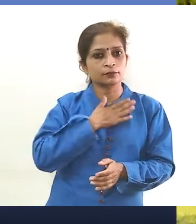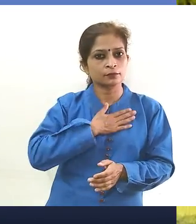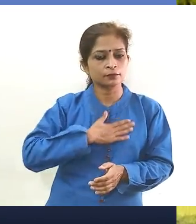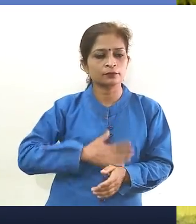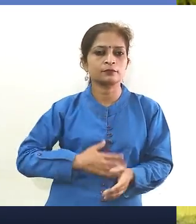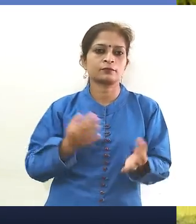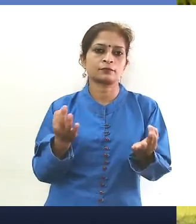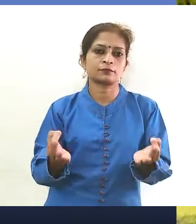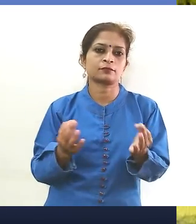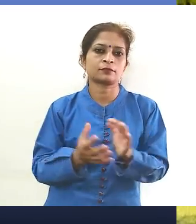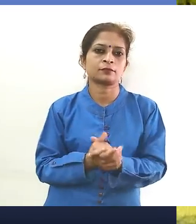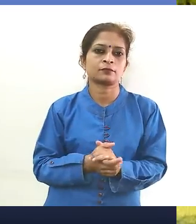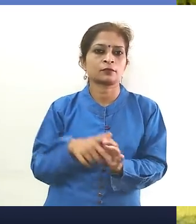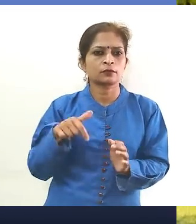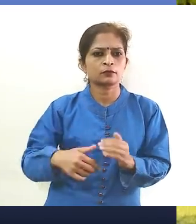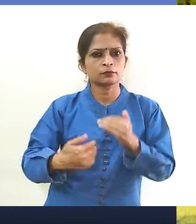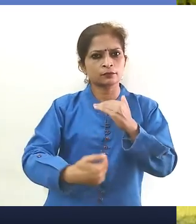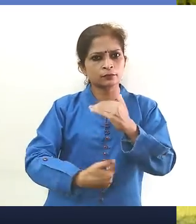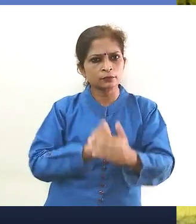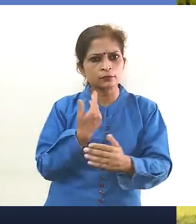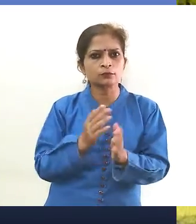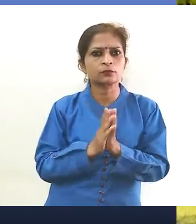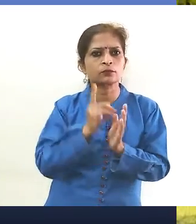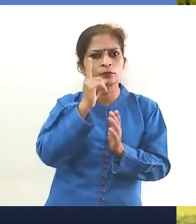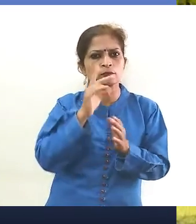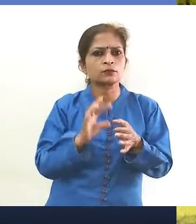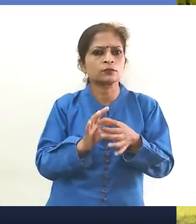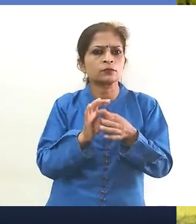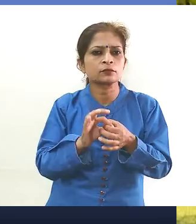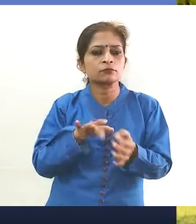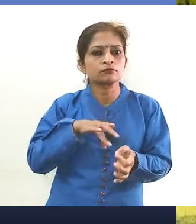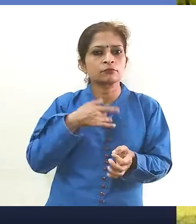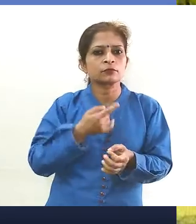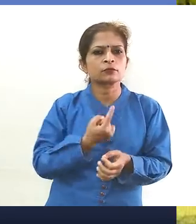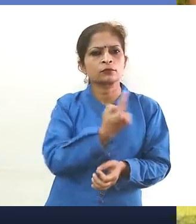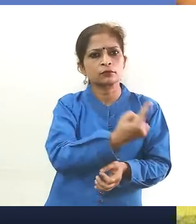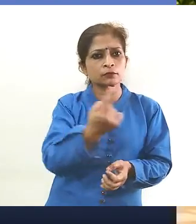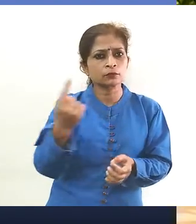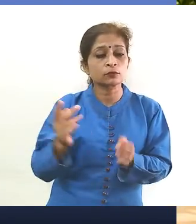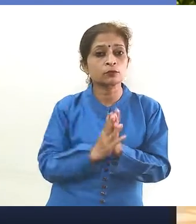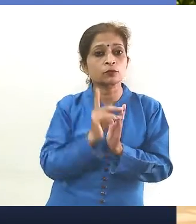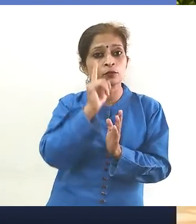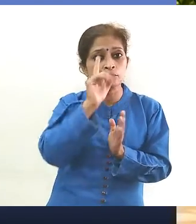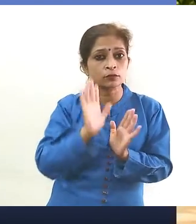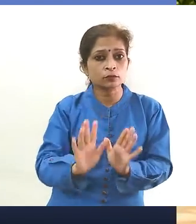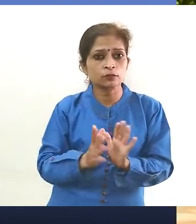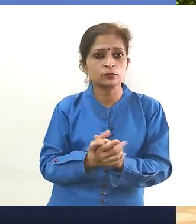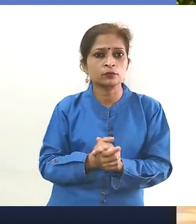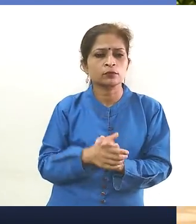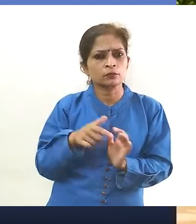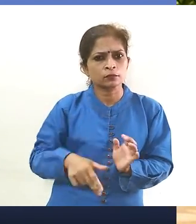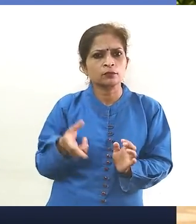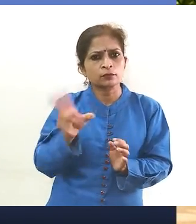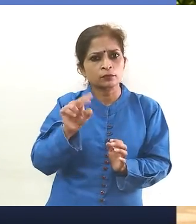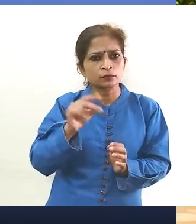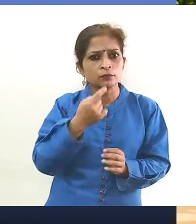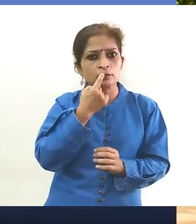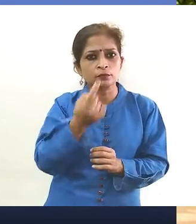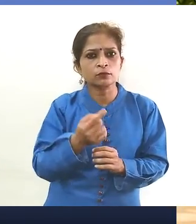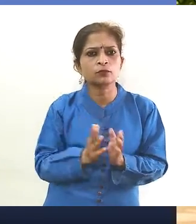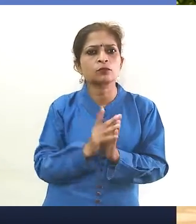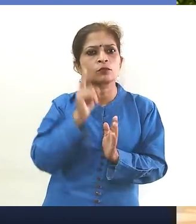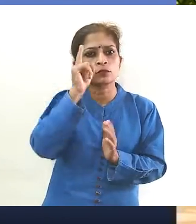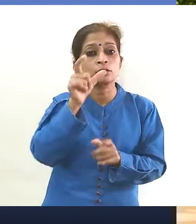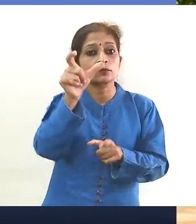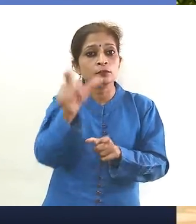आत्मसंयम योग है, यही विभूति योग है। अपने भीतर भगवान ने अनंत विद्या विभूति, एक एक इंसान में भगवान ने अनंत सामर्थ्य दिया। मैं बार बार कहता हूँ